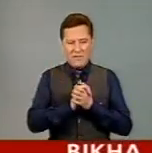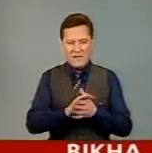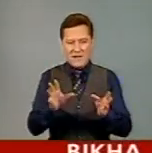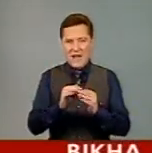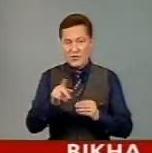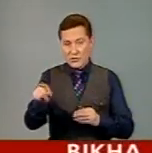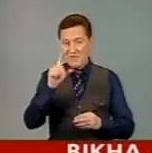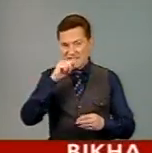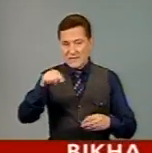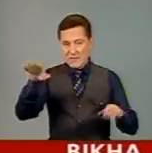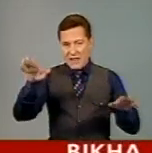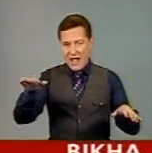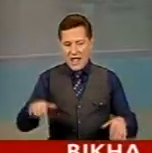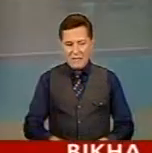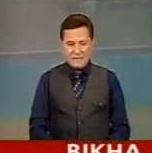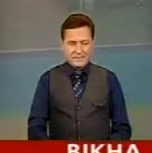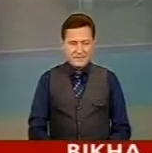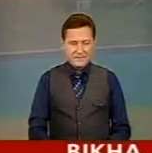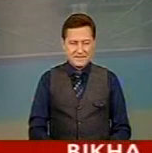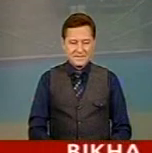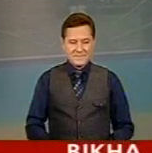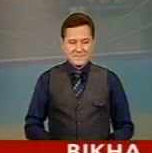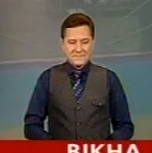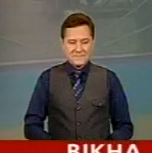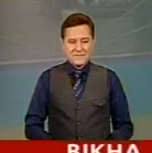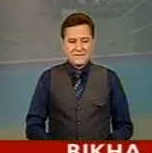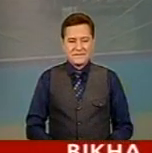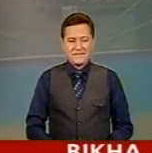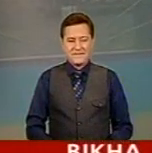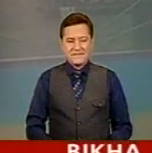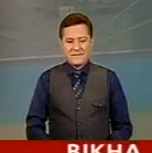Ольга Мостова, Олександр Довгалюк, програма «Вікна СТБ».